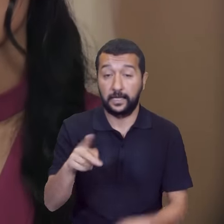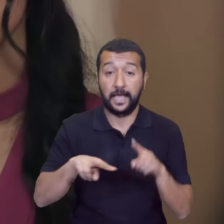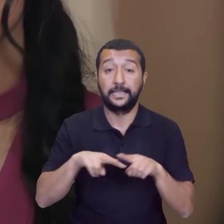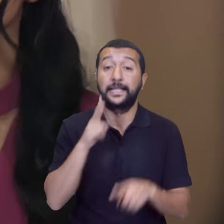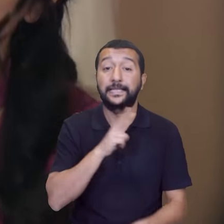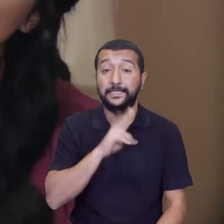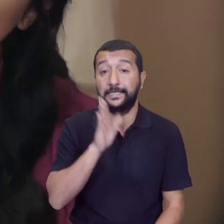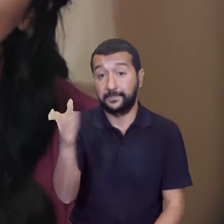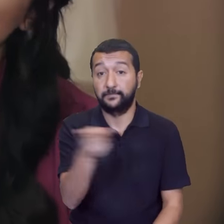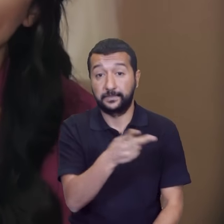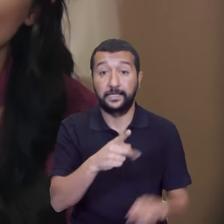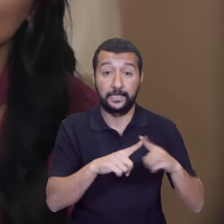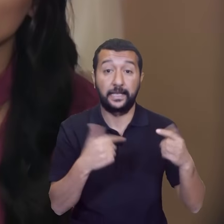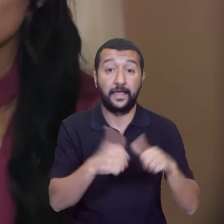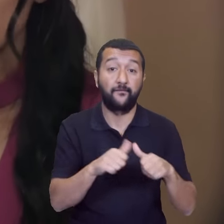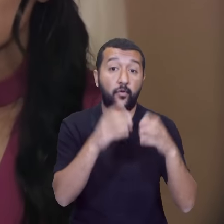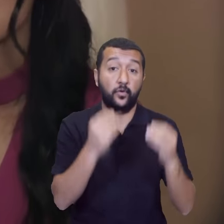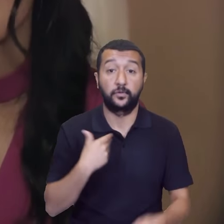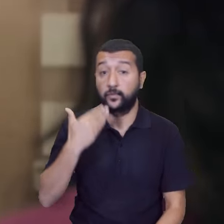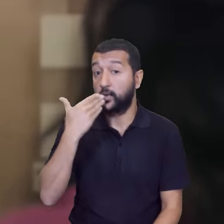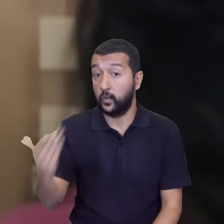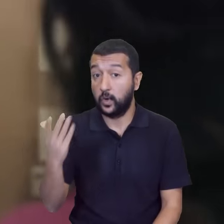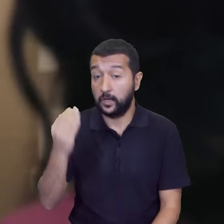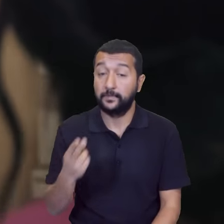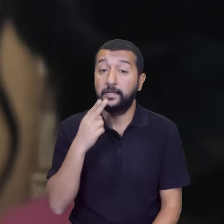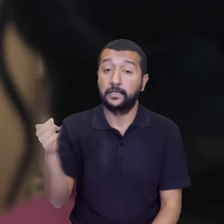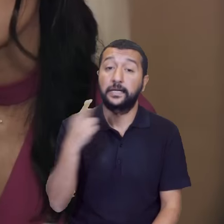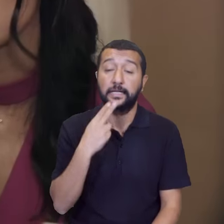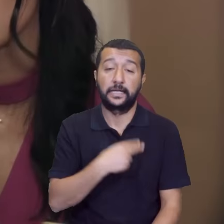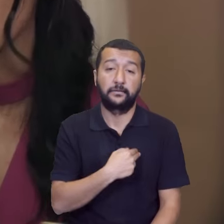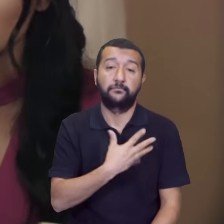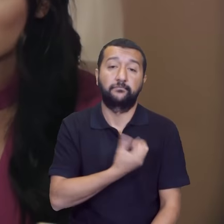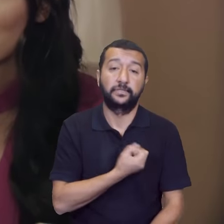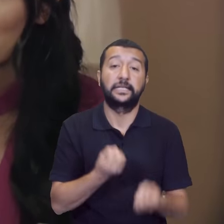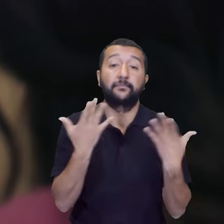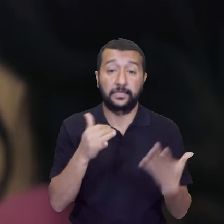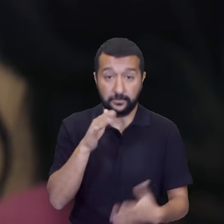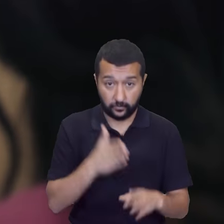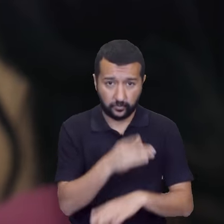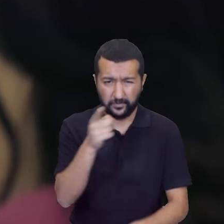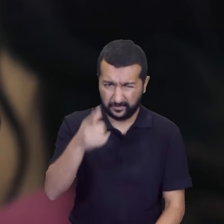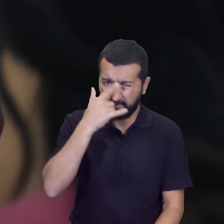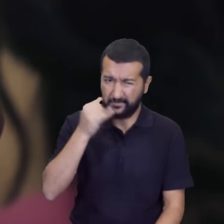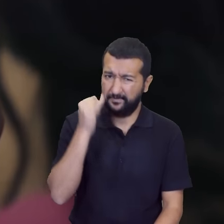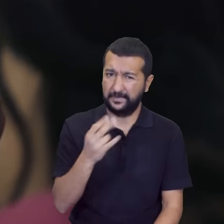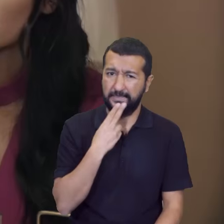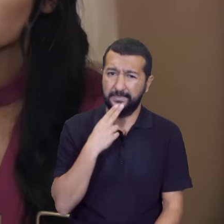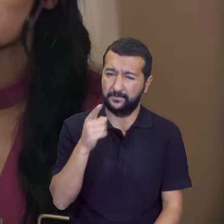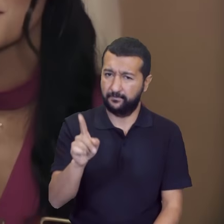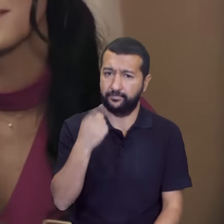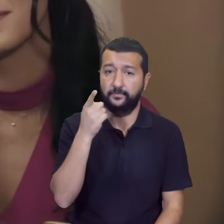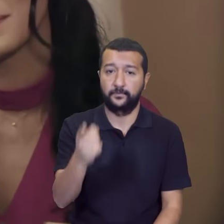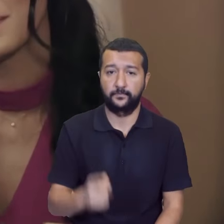Adile teyzeye gidip de sizin Tarık'la evli olduğunuzu söylersen kalbi dayanmaz. Haksız mıyım? Sen ne kadar iğrenç bir insansın